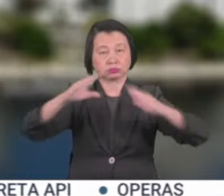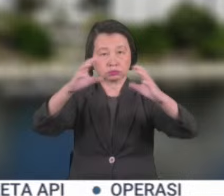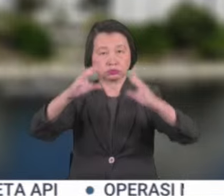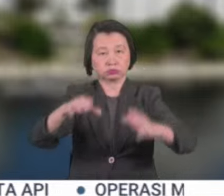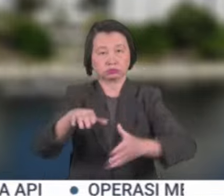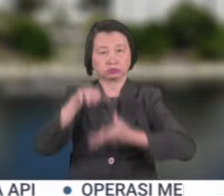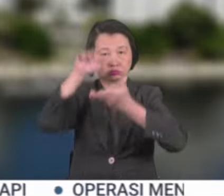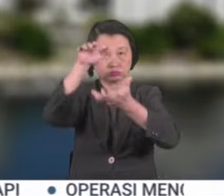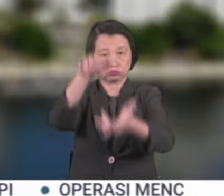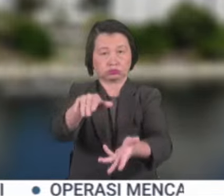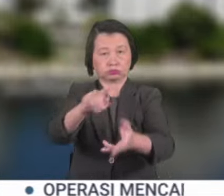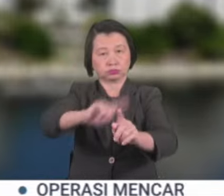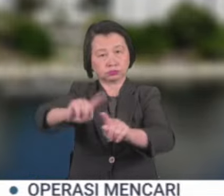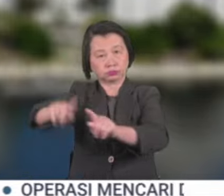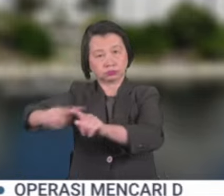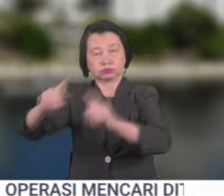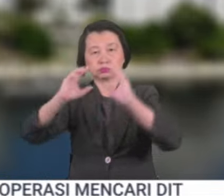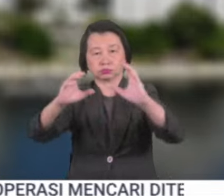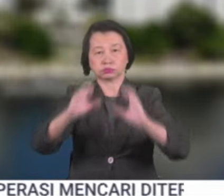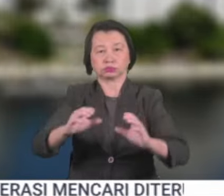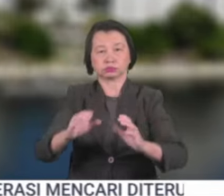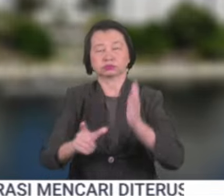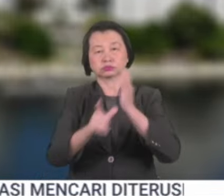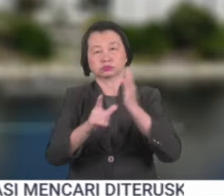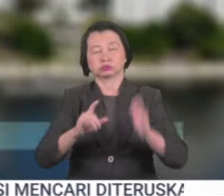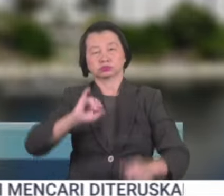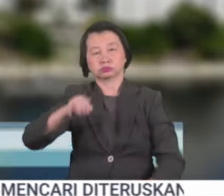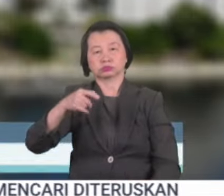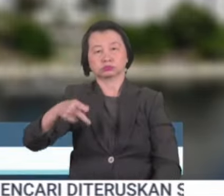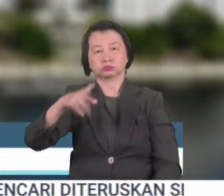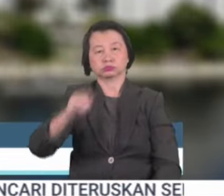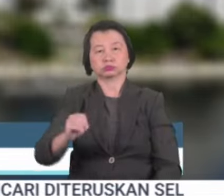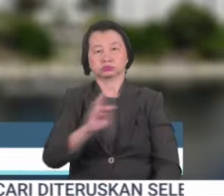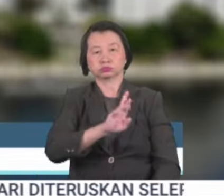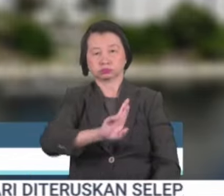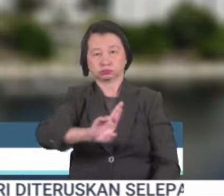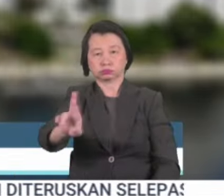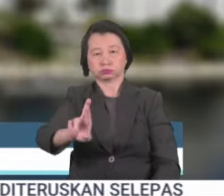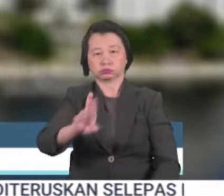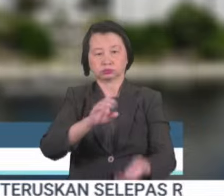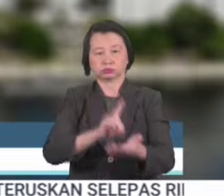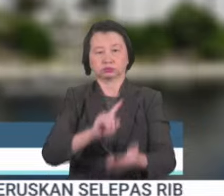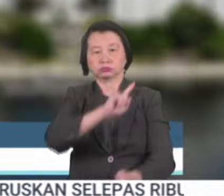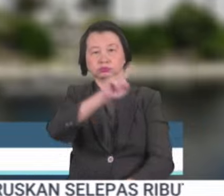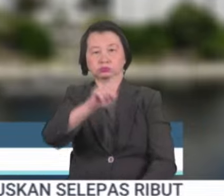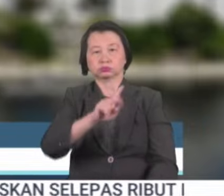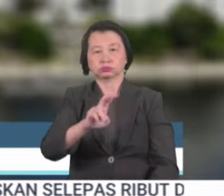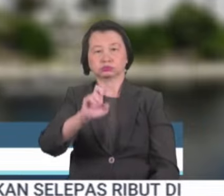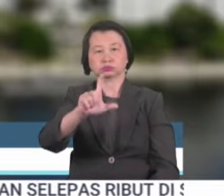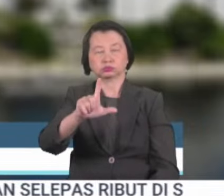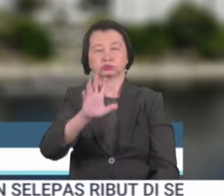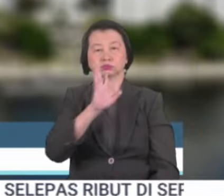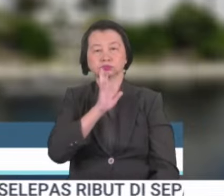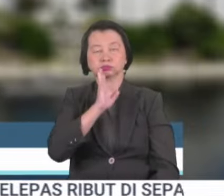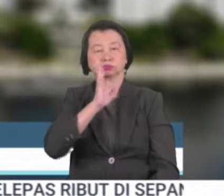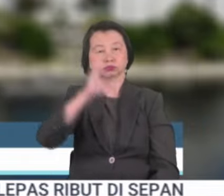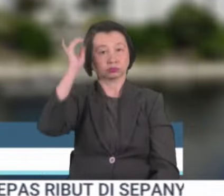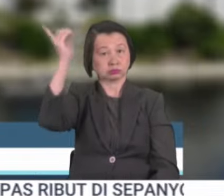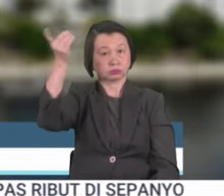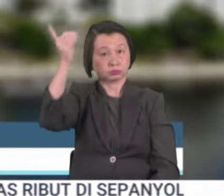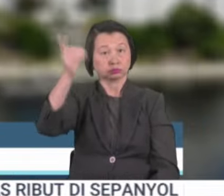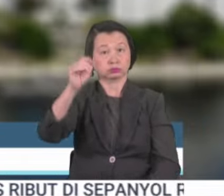kaedah penyampaiannya juga pelbagai. Timbalan Menteri di Jabatan Perdana Menteri Hal Ehwal Agama, Dr. Zulkifli Hassan berkata, dakwah